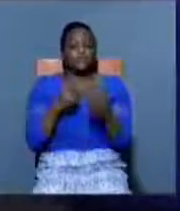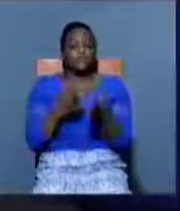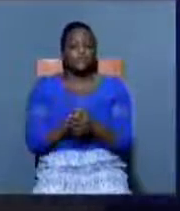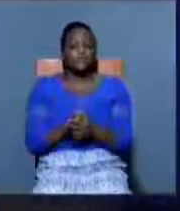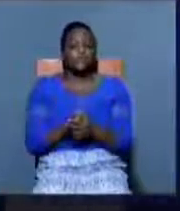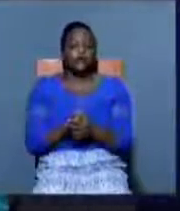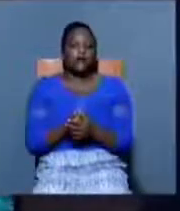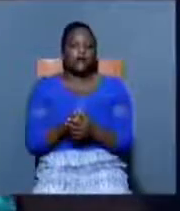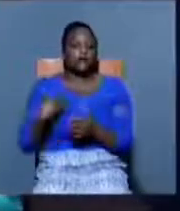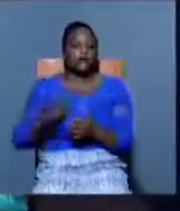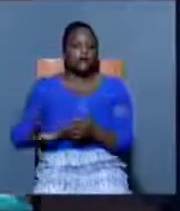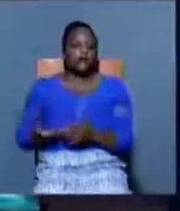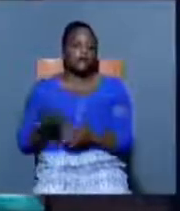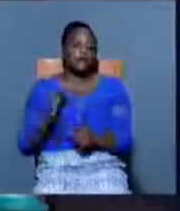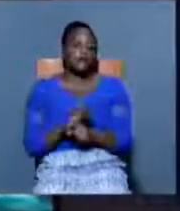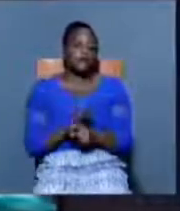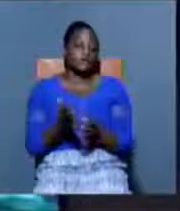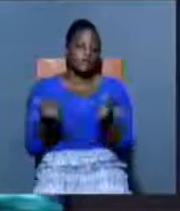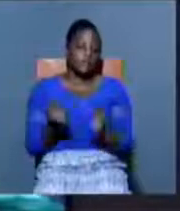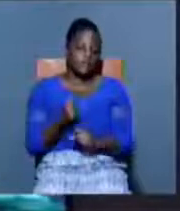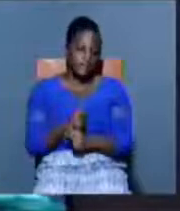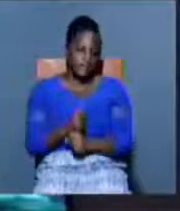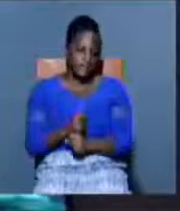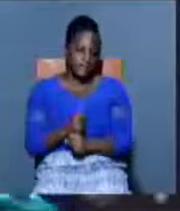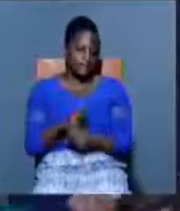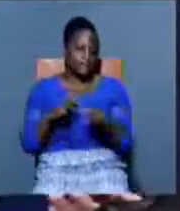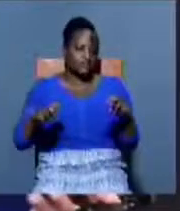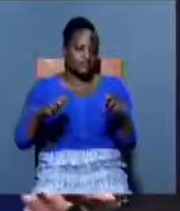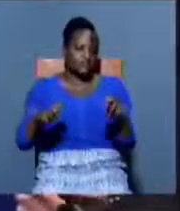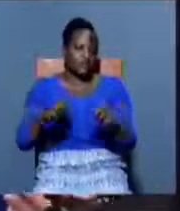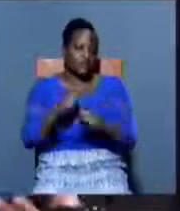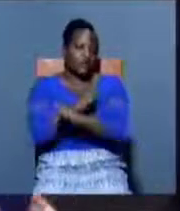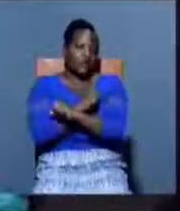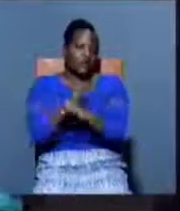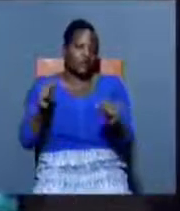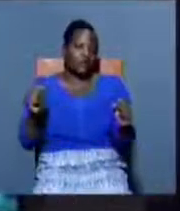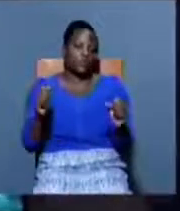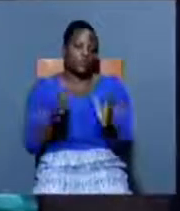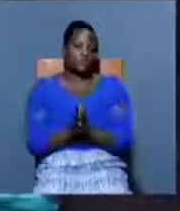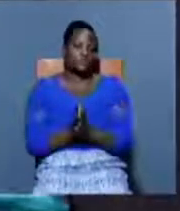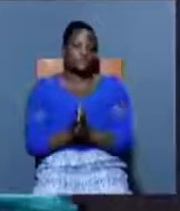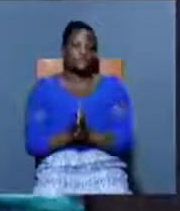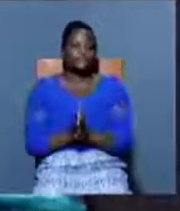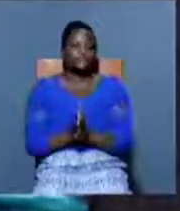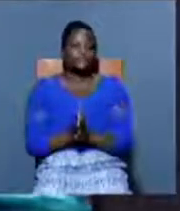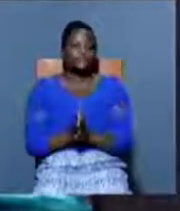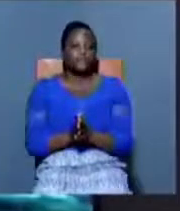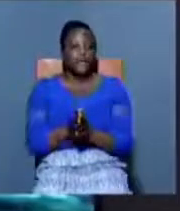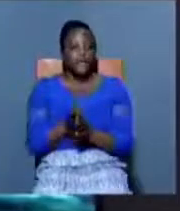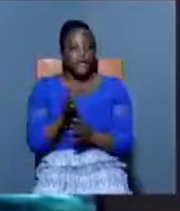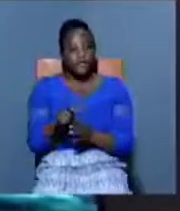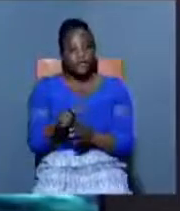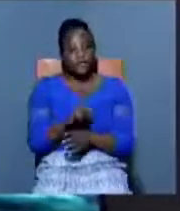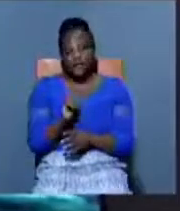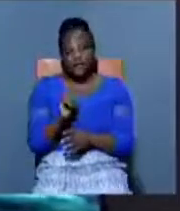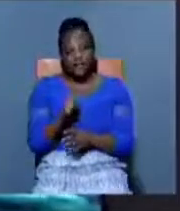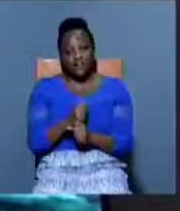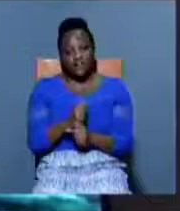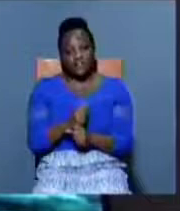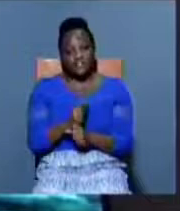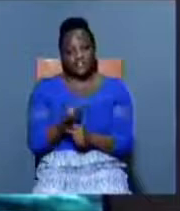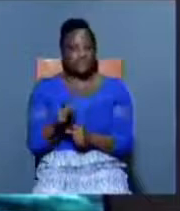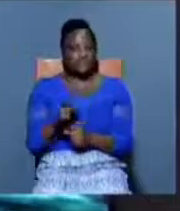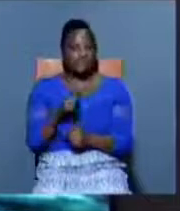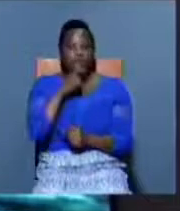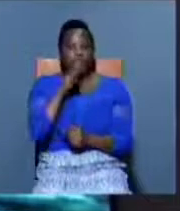wengi wakipata kazi huwa wanatafuta uhuru. Yaani akiwa hana kazi yuko na